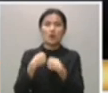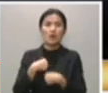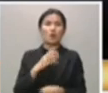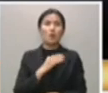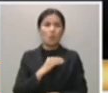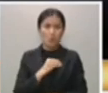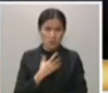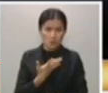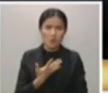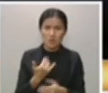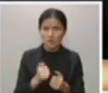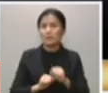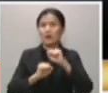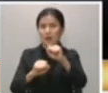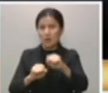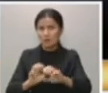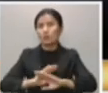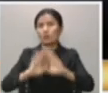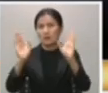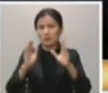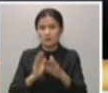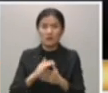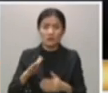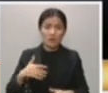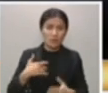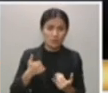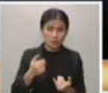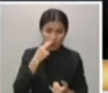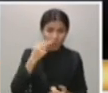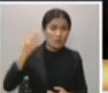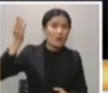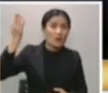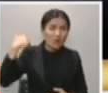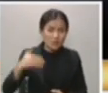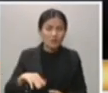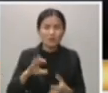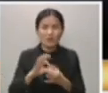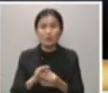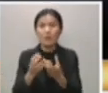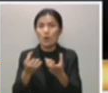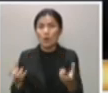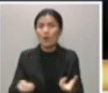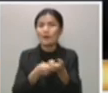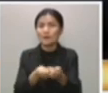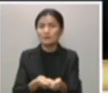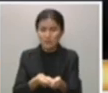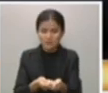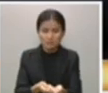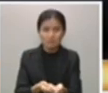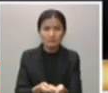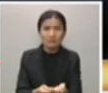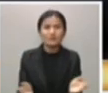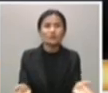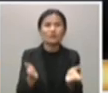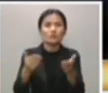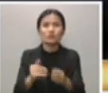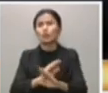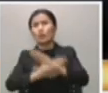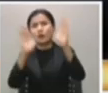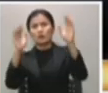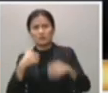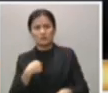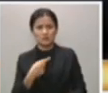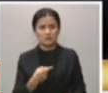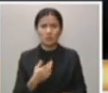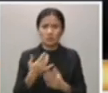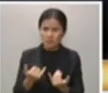ท่านทราบไหมว่าสิ่งที่ท่านทำไปวันนั้นได้ทำลายกำลังซื้อส่วนใหญ่ของประเทศท่านทำลาย